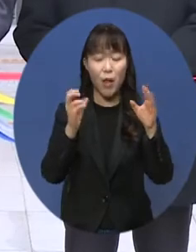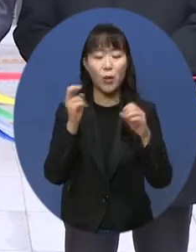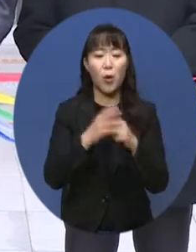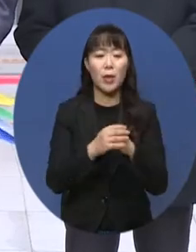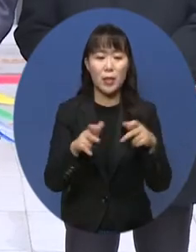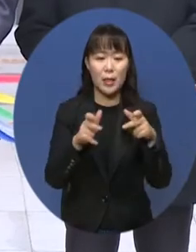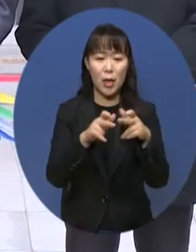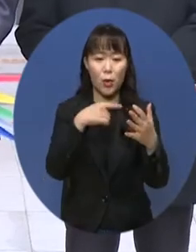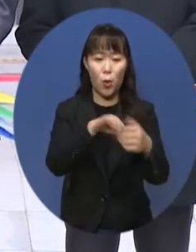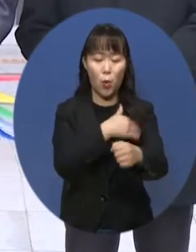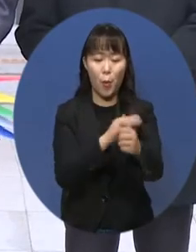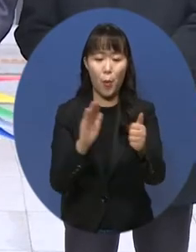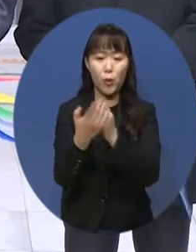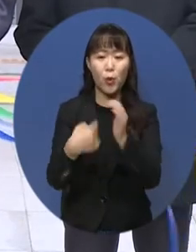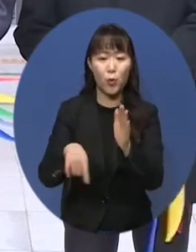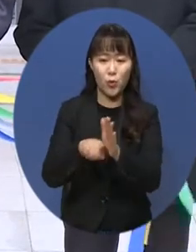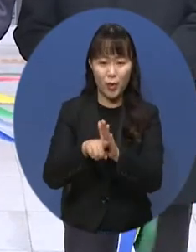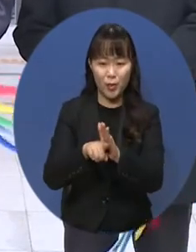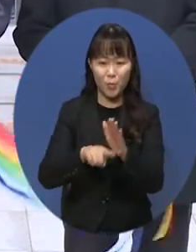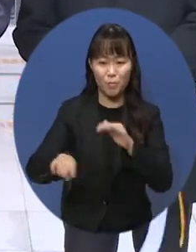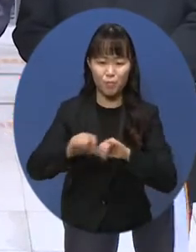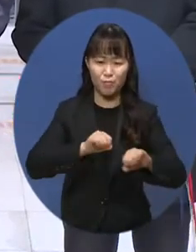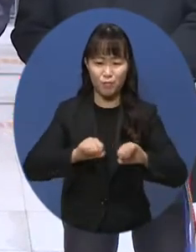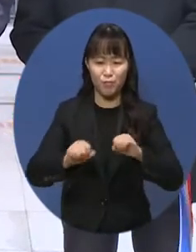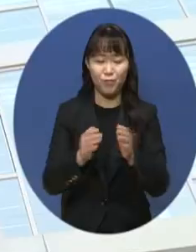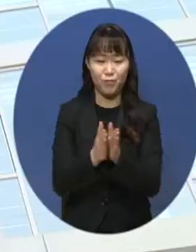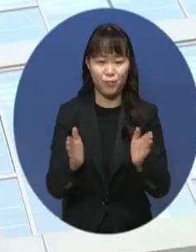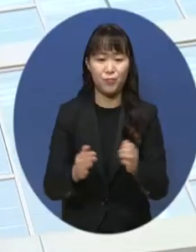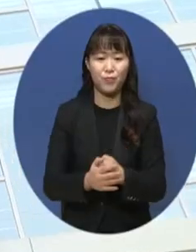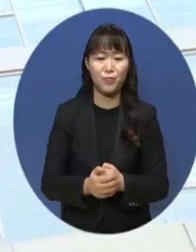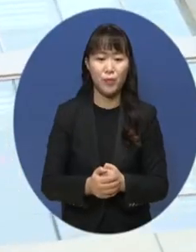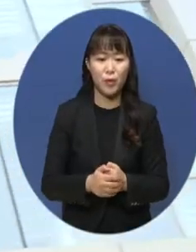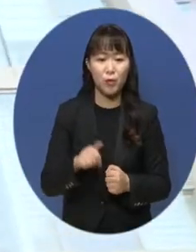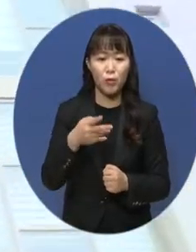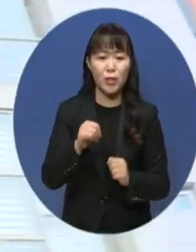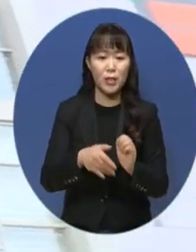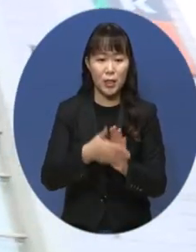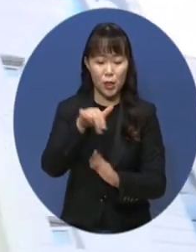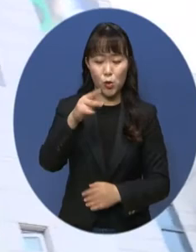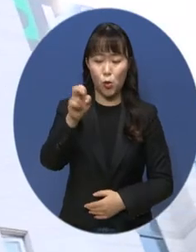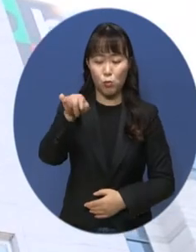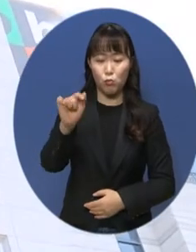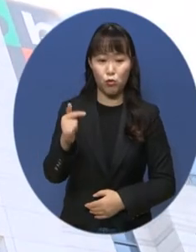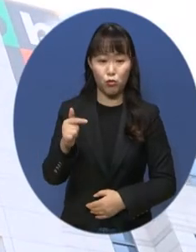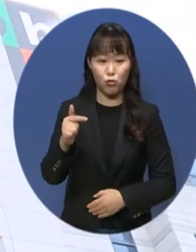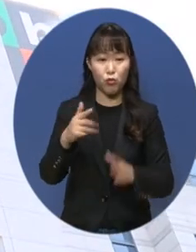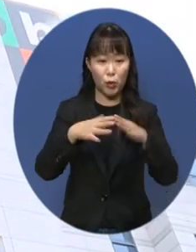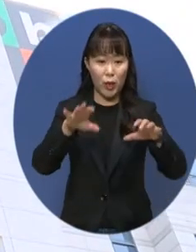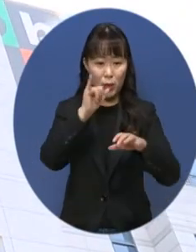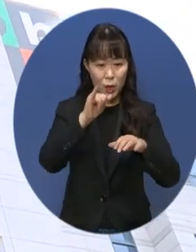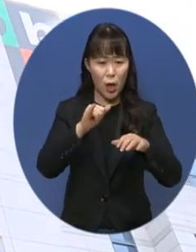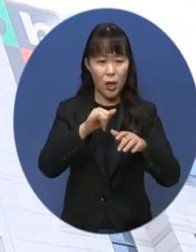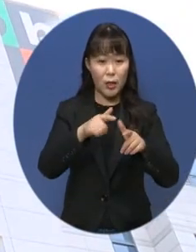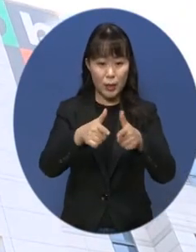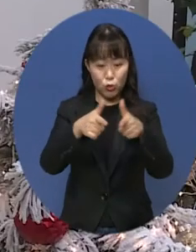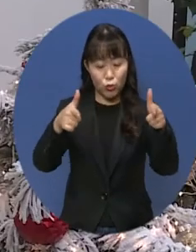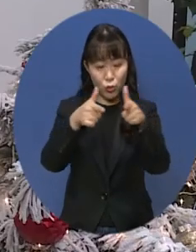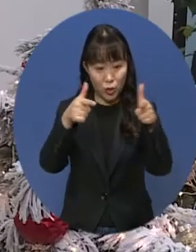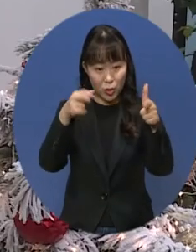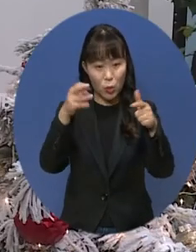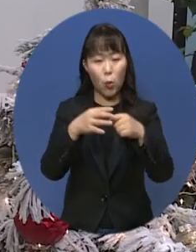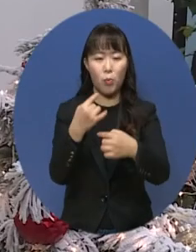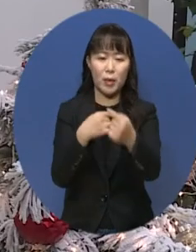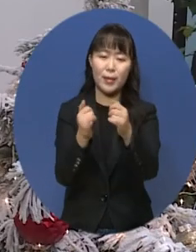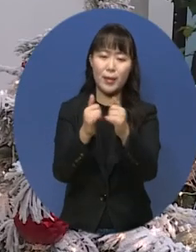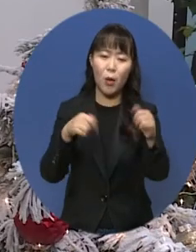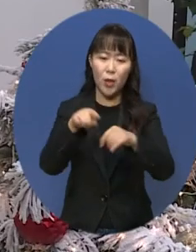교육권 보장을 위한 움직임에 나섰습니다. 구리시 교문동에 위치한 센터는 총 6층 규모로